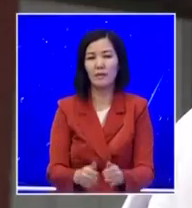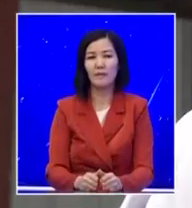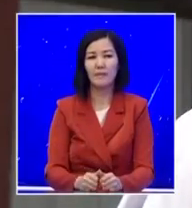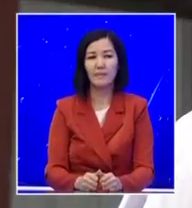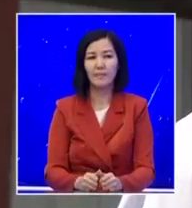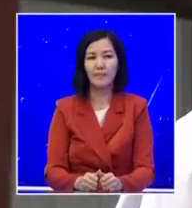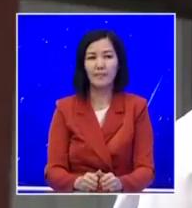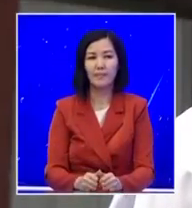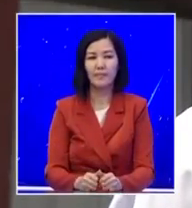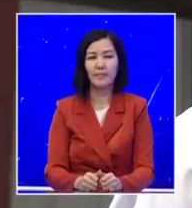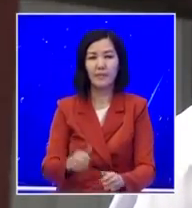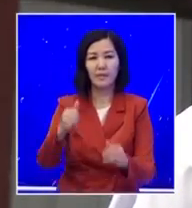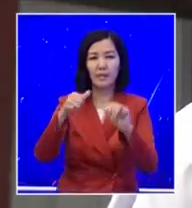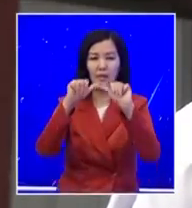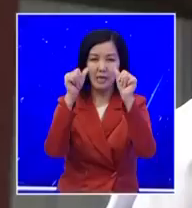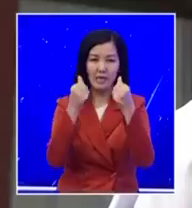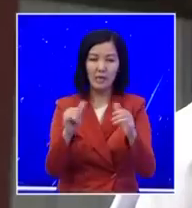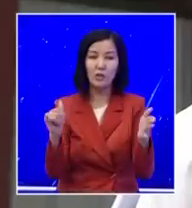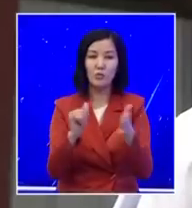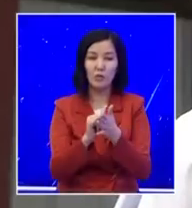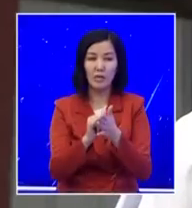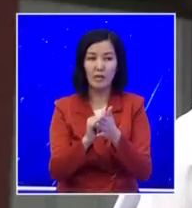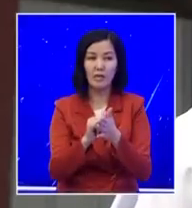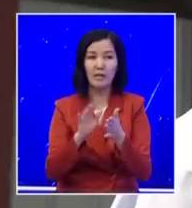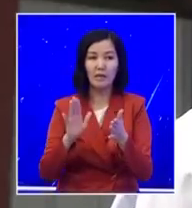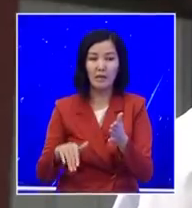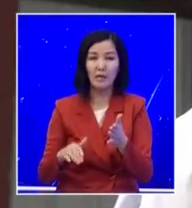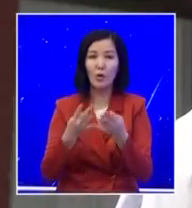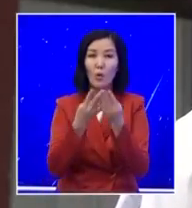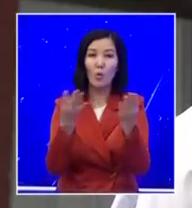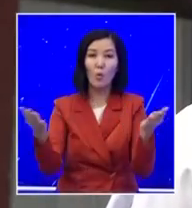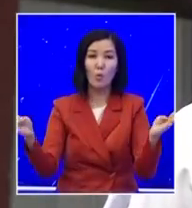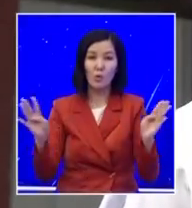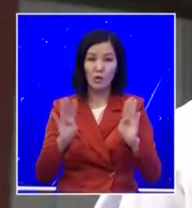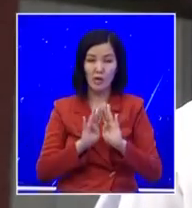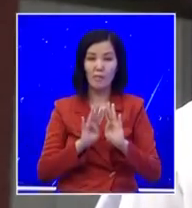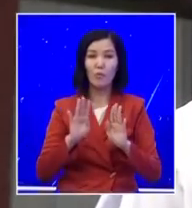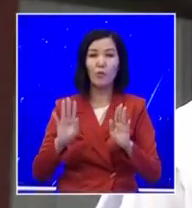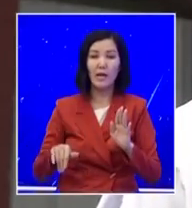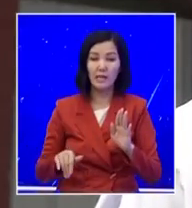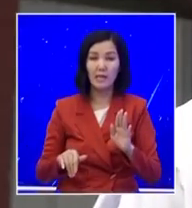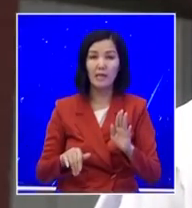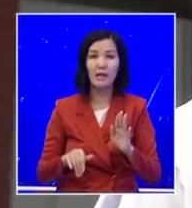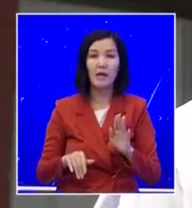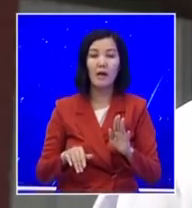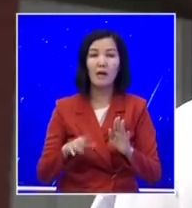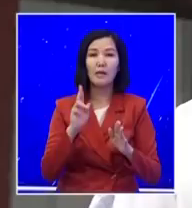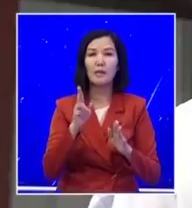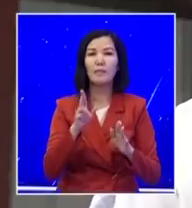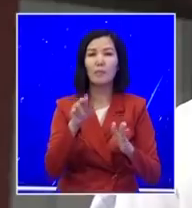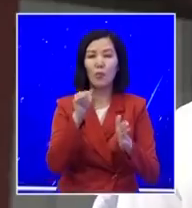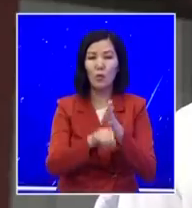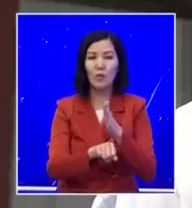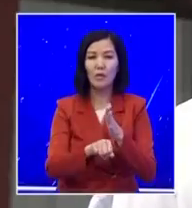Енді ескерткіш орнатылғаннан кейін ар жағында бір кәдімгі қоршап, оның кейін сол жерде кімдердің атылғанын, аты